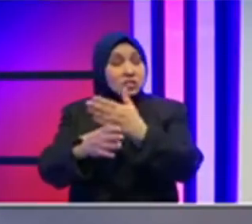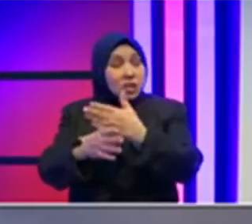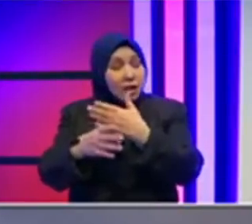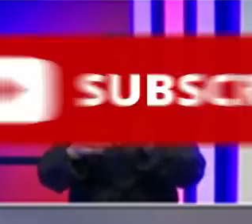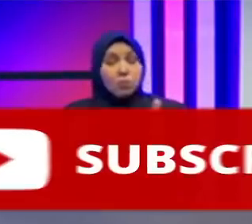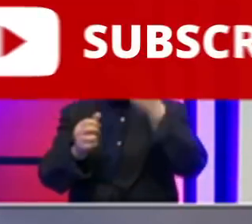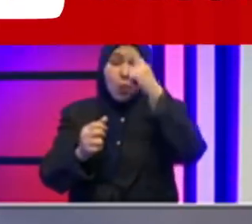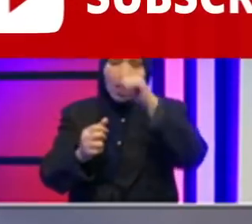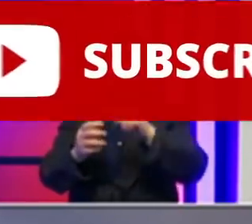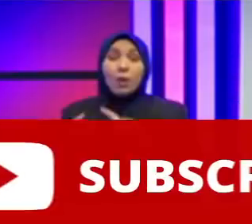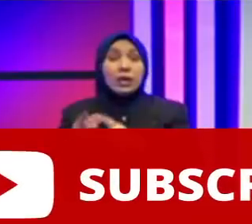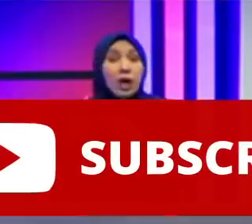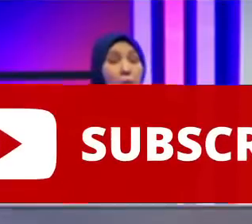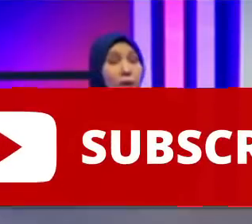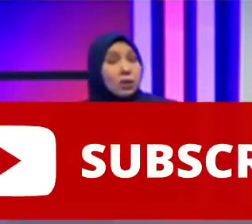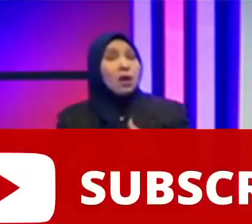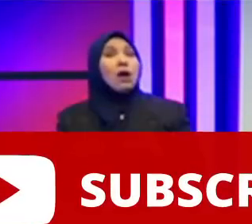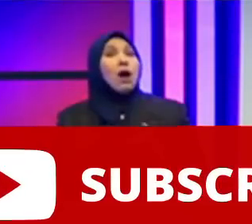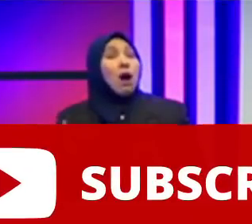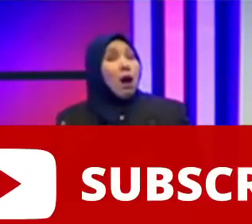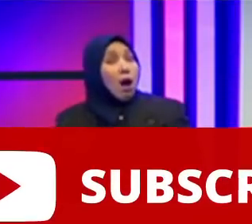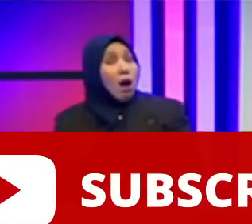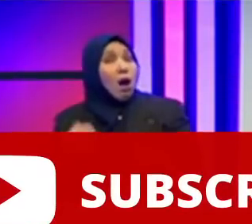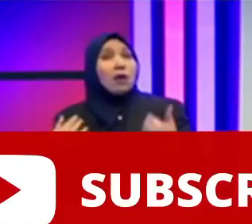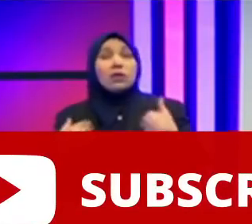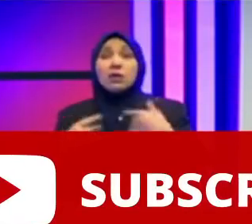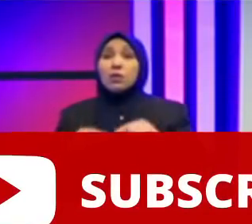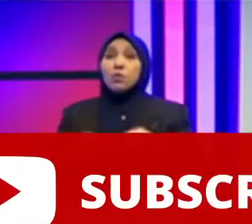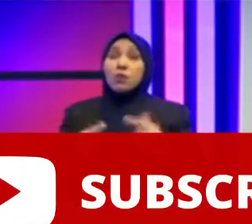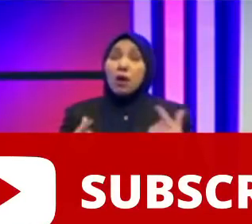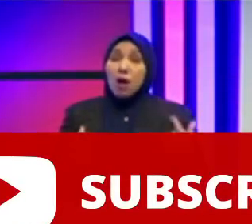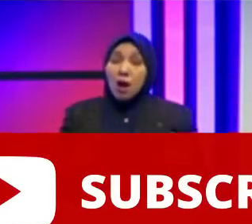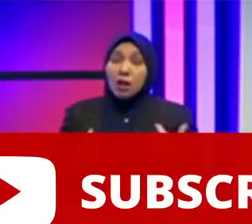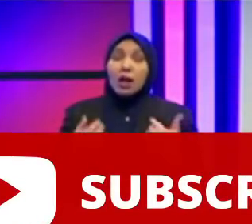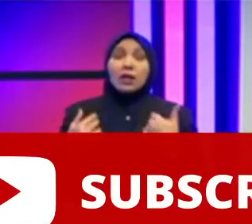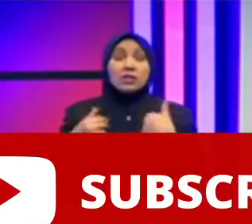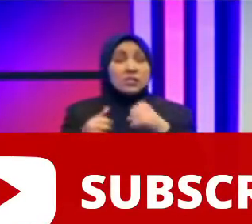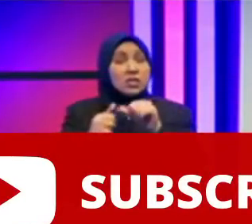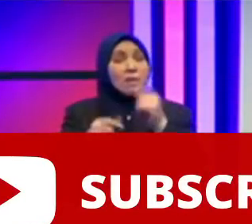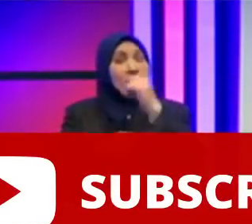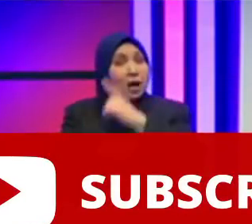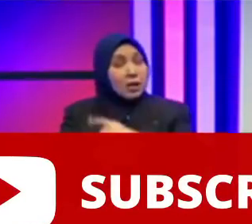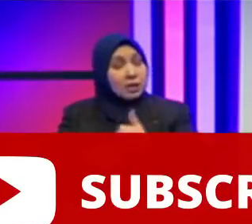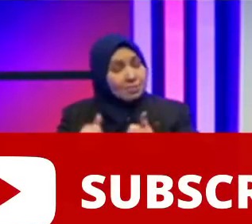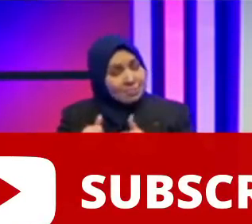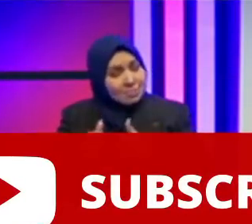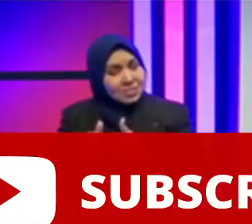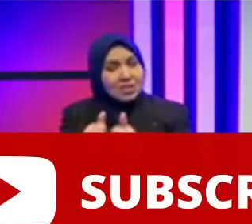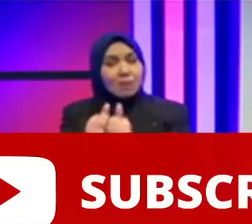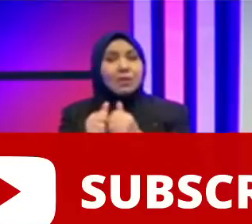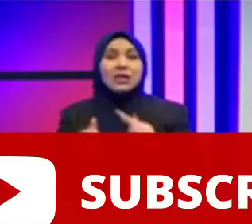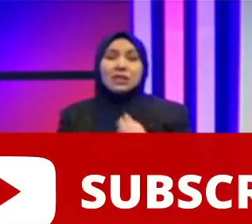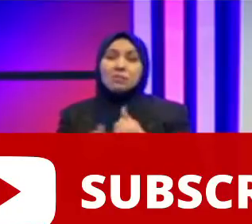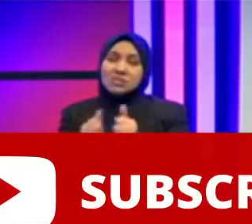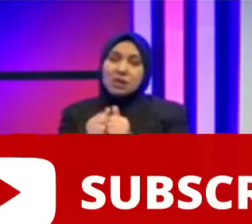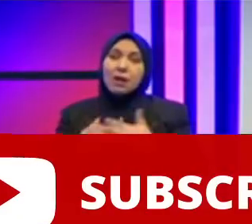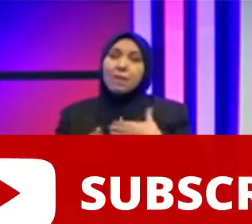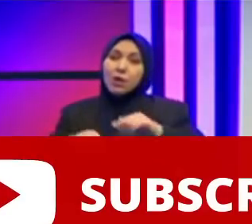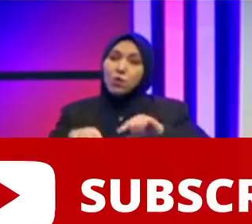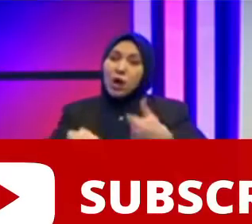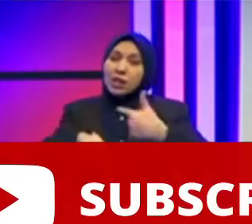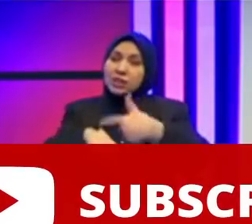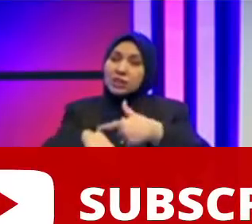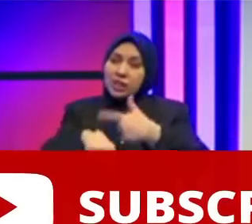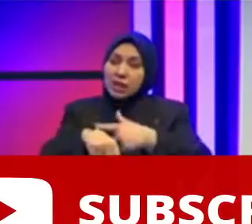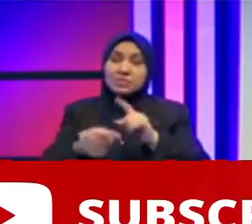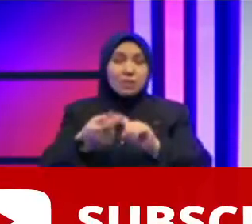ketahui, rupanya ada Al-Quran sehari menemani kita, khususnya bersama dengan My Quran Time ini. Insya-Allah